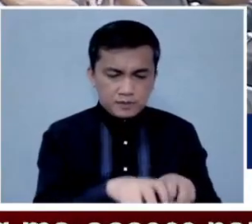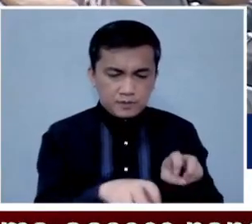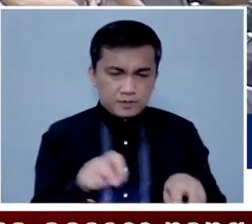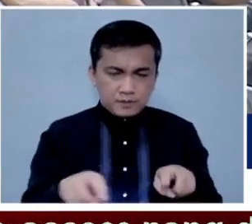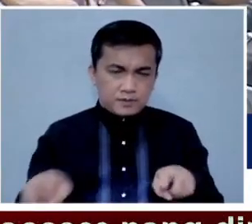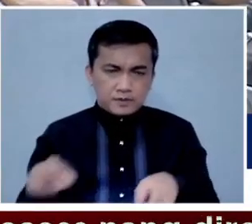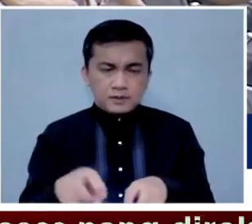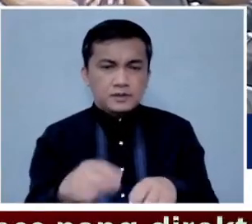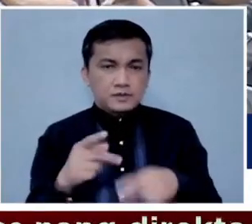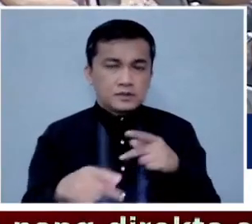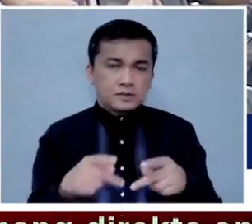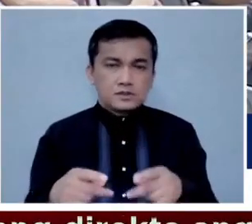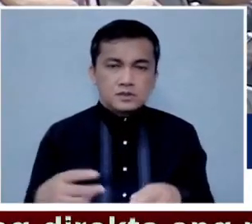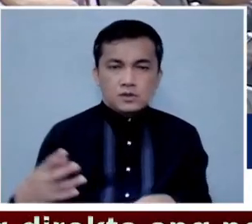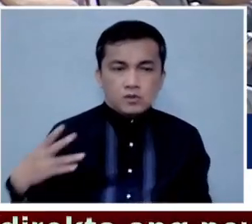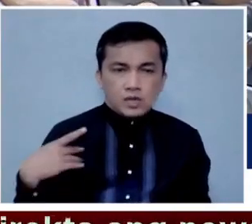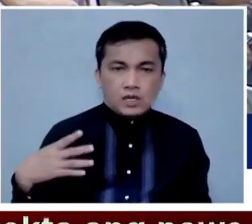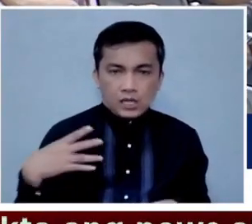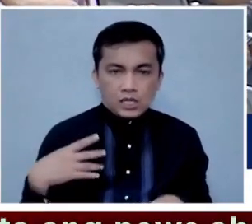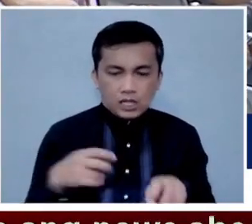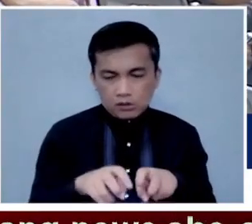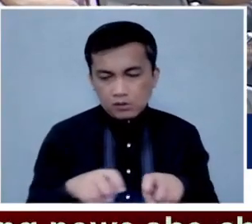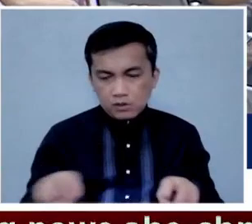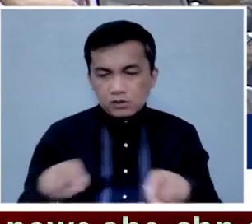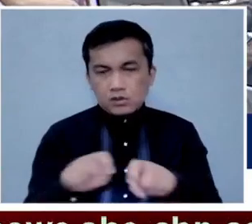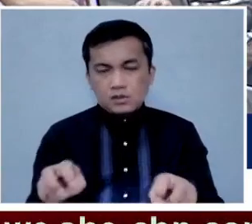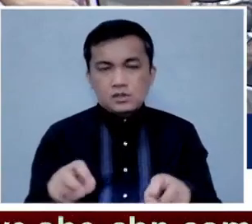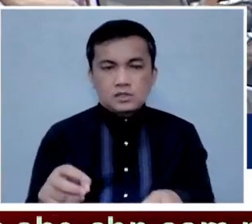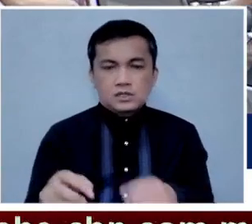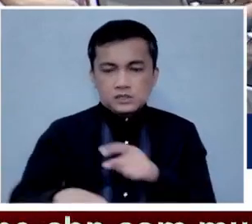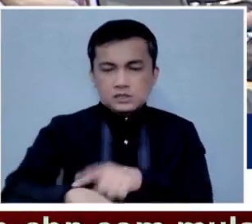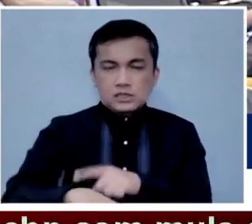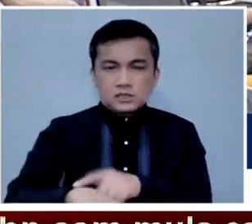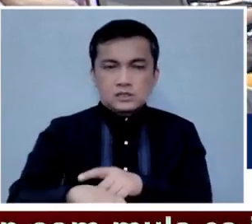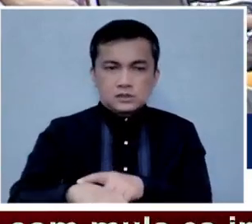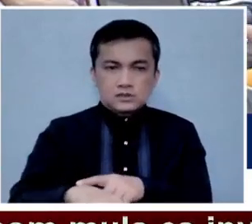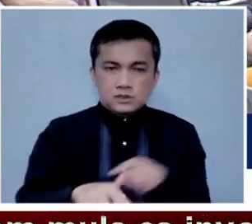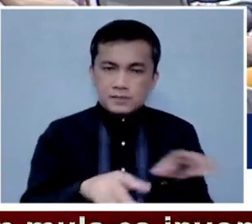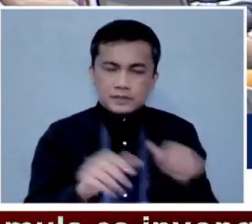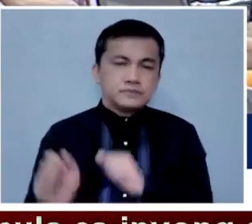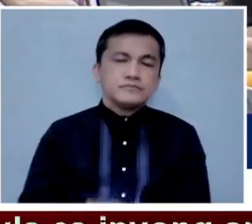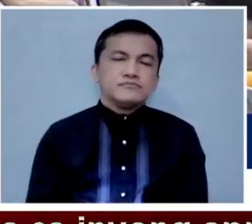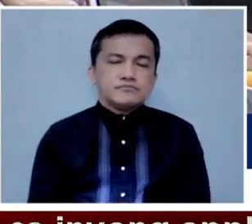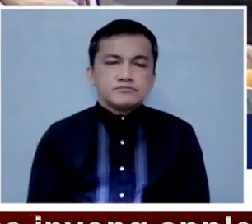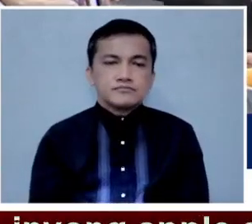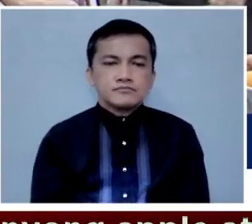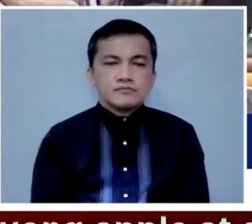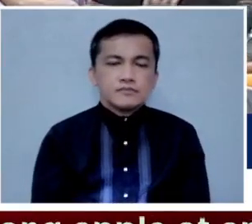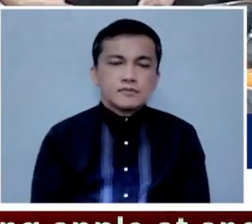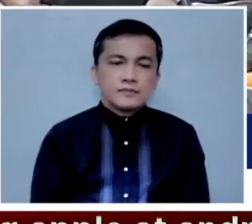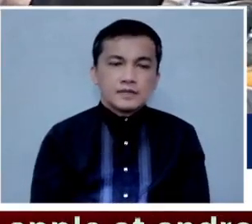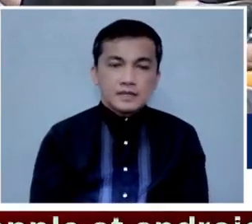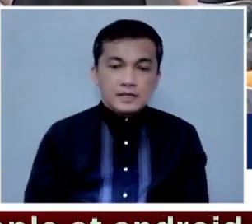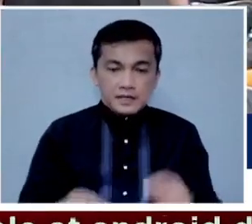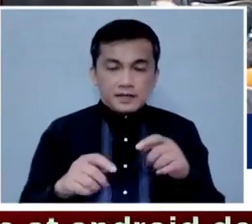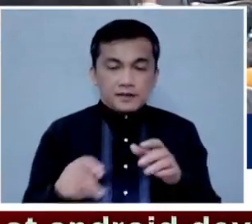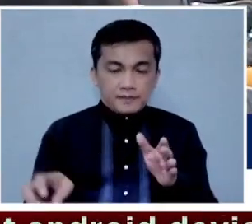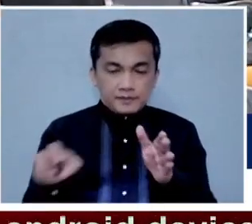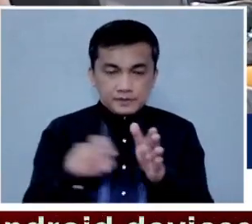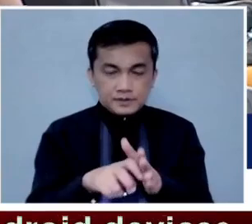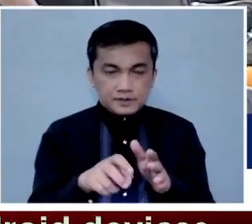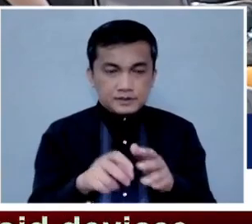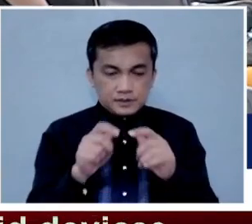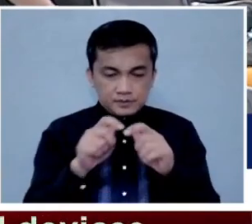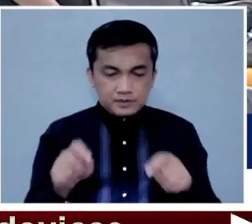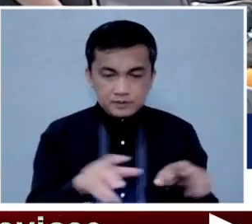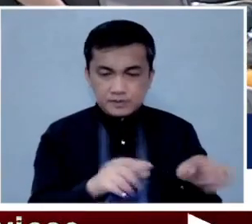pasahero habang naghihintay sa kanilang oras ng departure. Itong passenger terminal ito, itong departure area ay